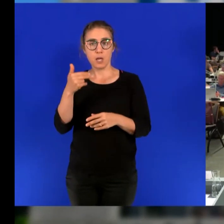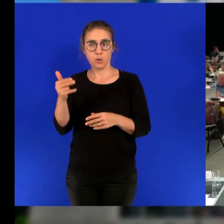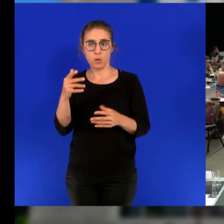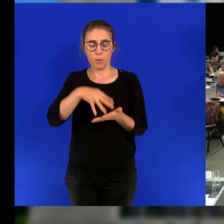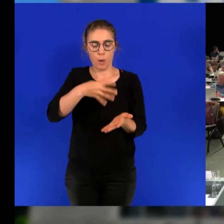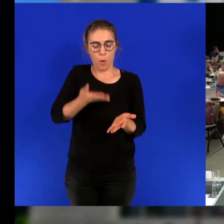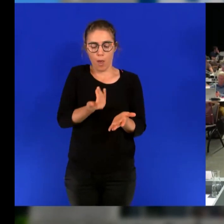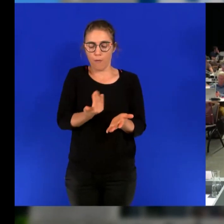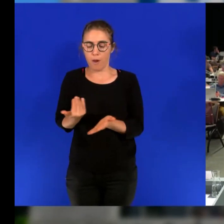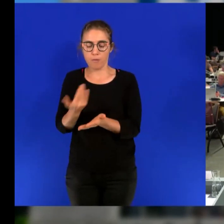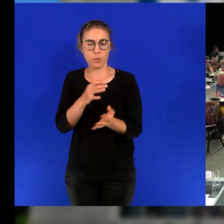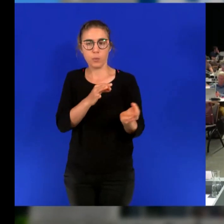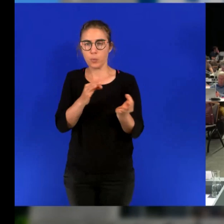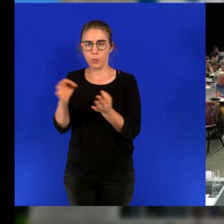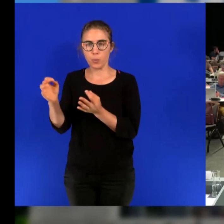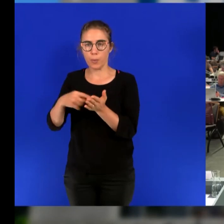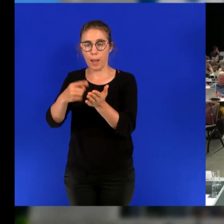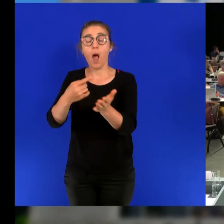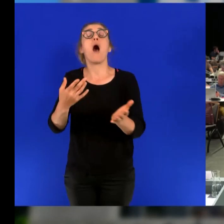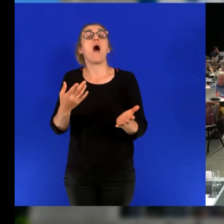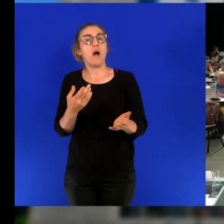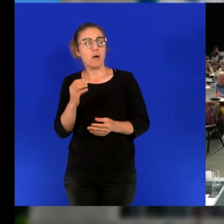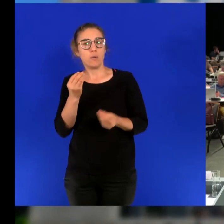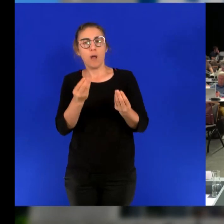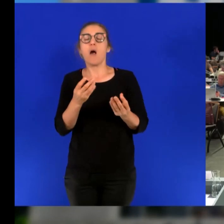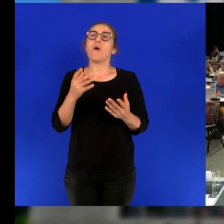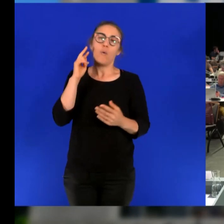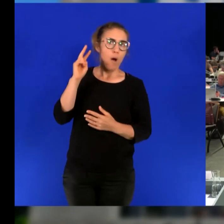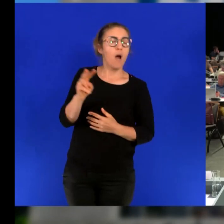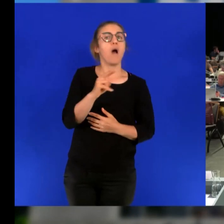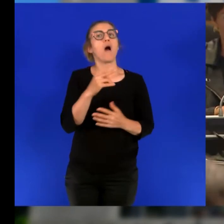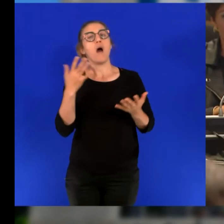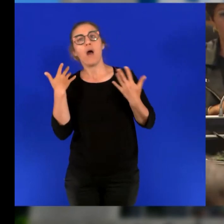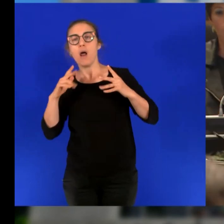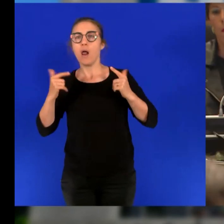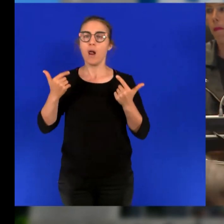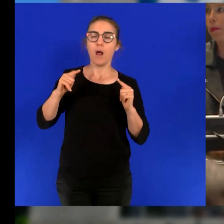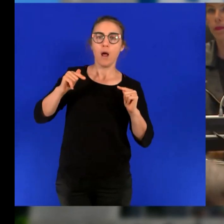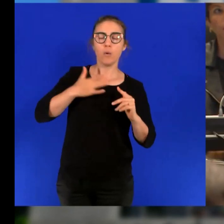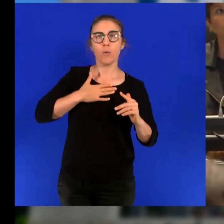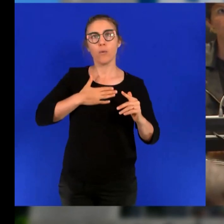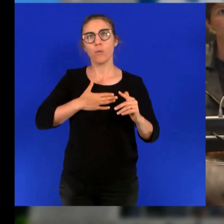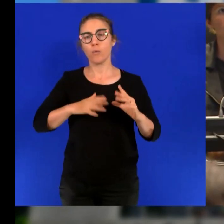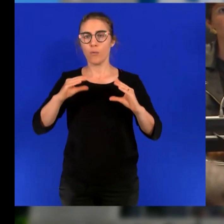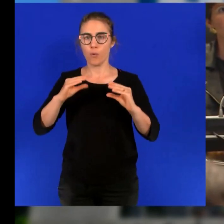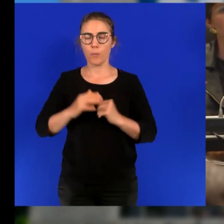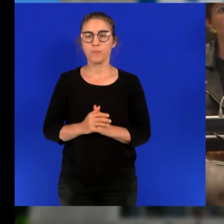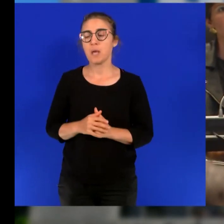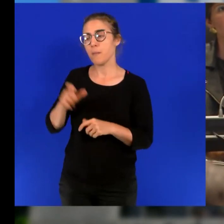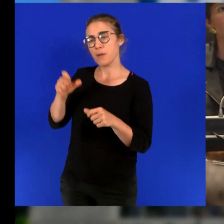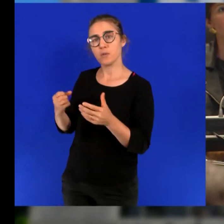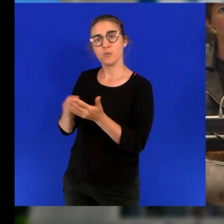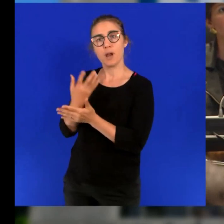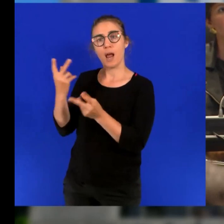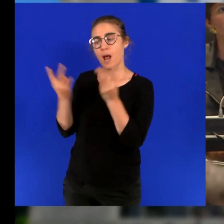débitumisation continue donne à voir une métropole aérée où il fait bon vivre. Accueillir de nouveaux métropolitains sans pour